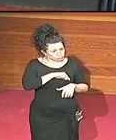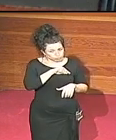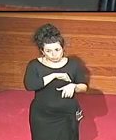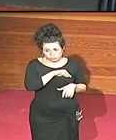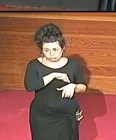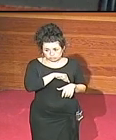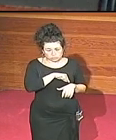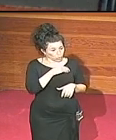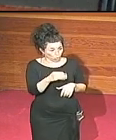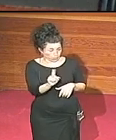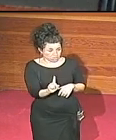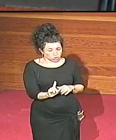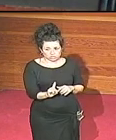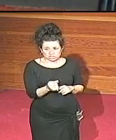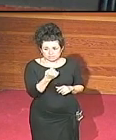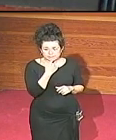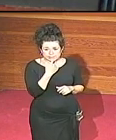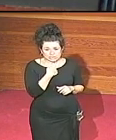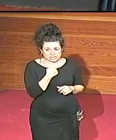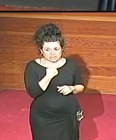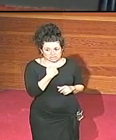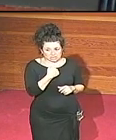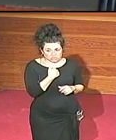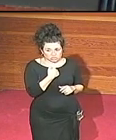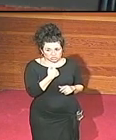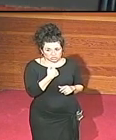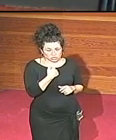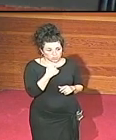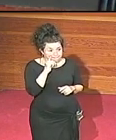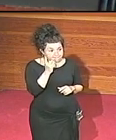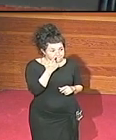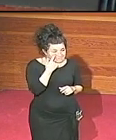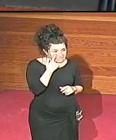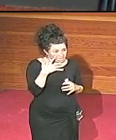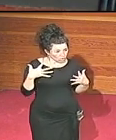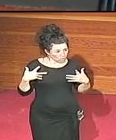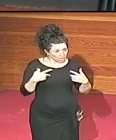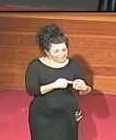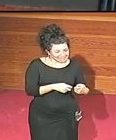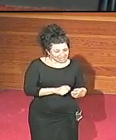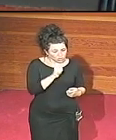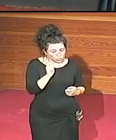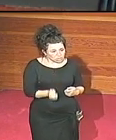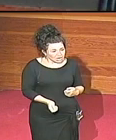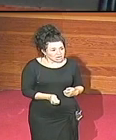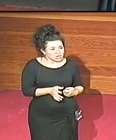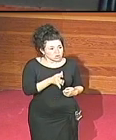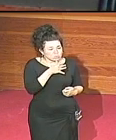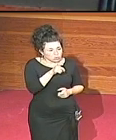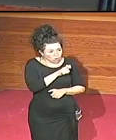etzen gaztea, eta berak izaten zidean, ni enteratu nahiz Ukraineko garraz, lagunek esan diatelako. Ez